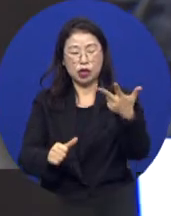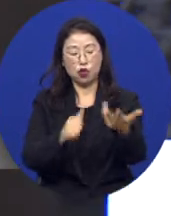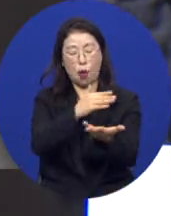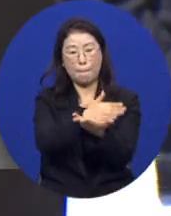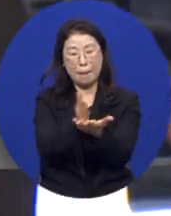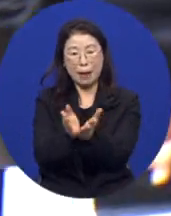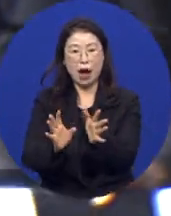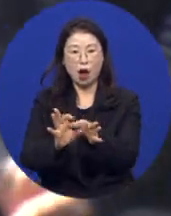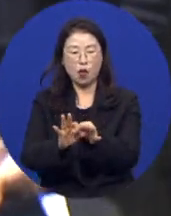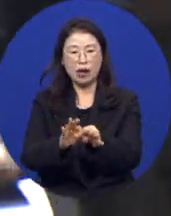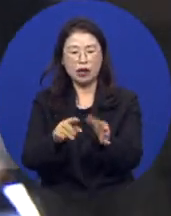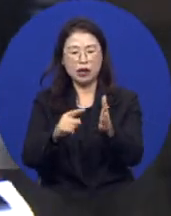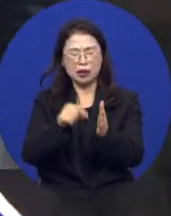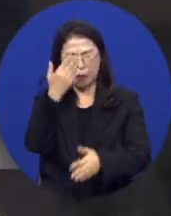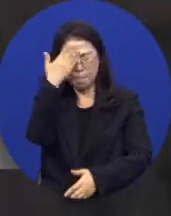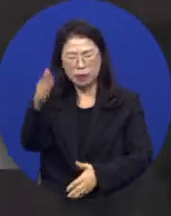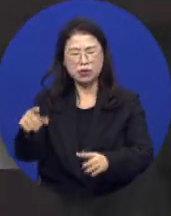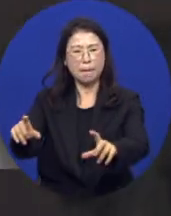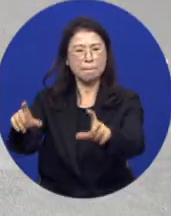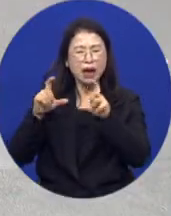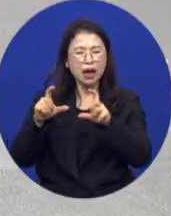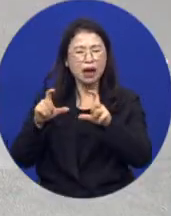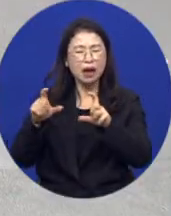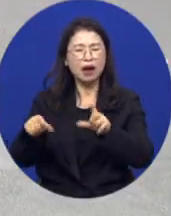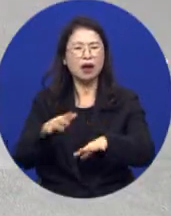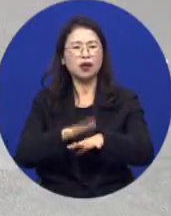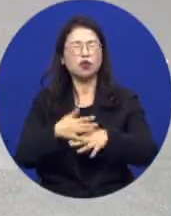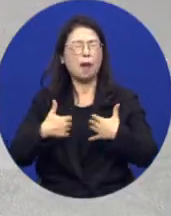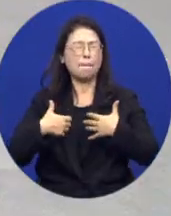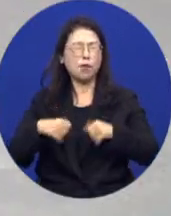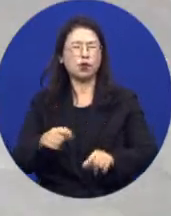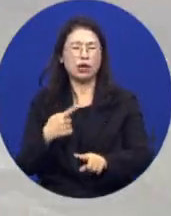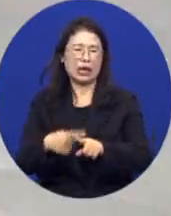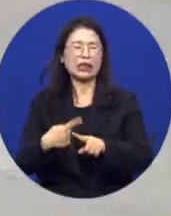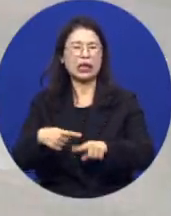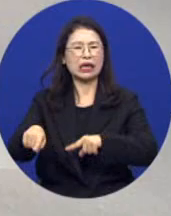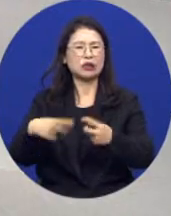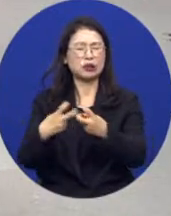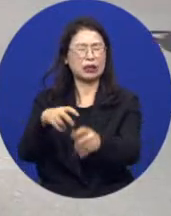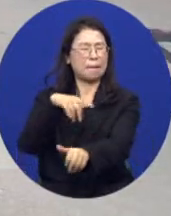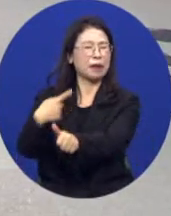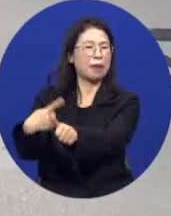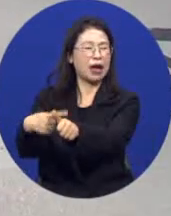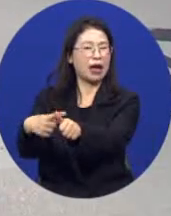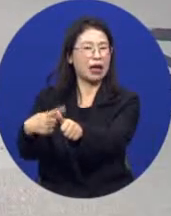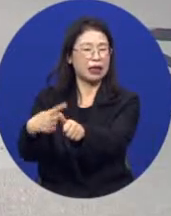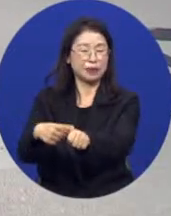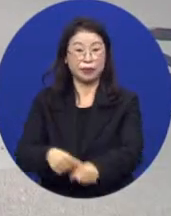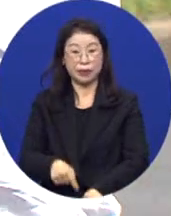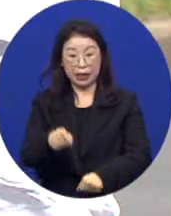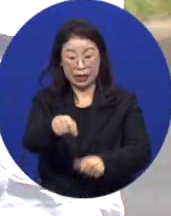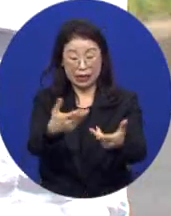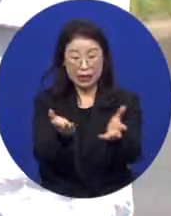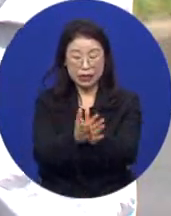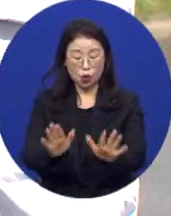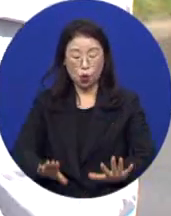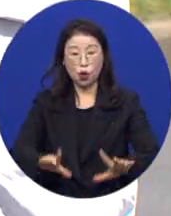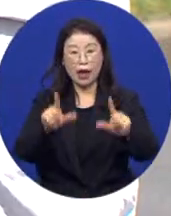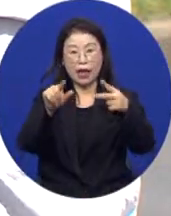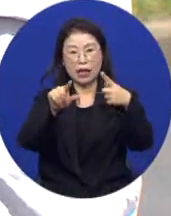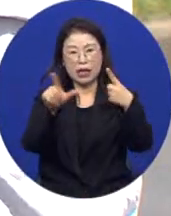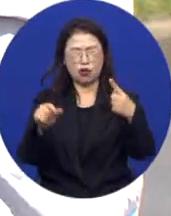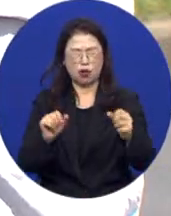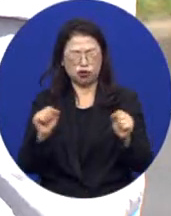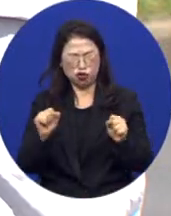품목에 대해 관세 인하를 결정한 것은 농업을 포기하는 정책이라고 비판했습니다. 이들은 올해 1월